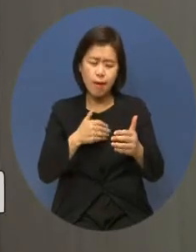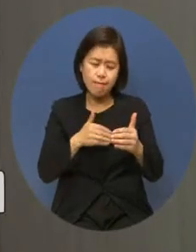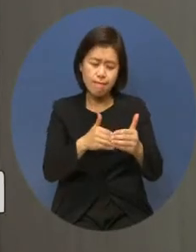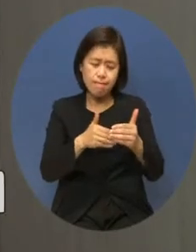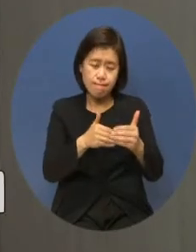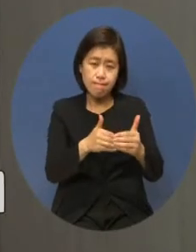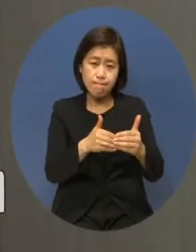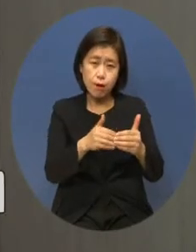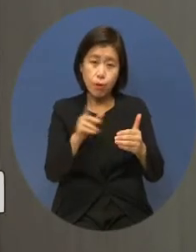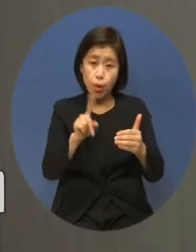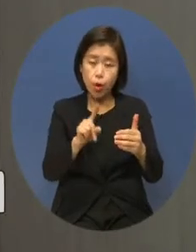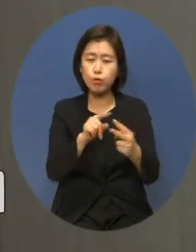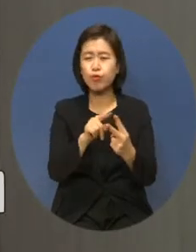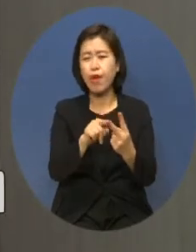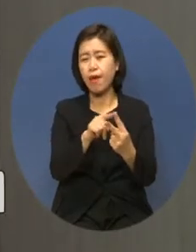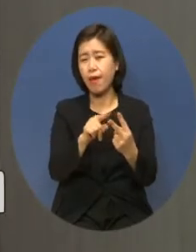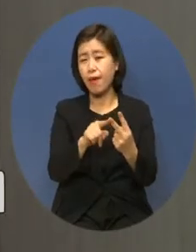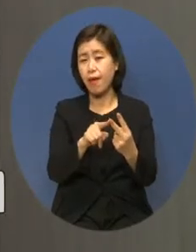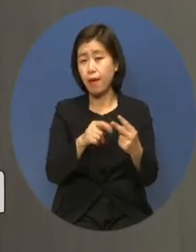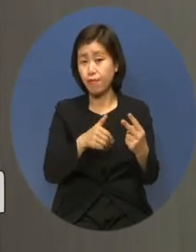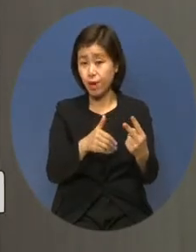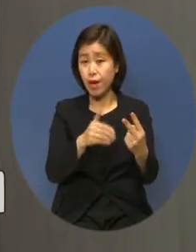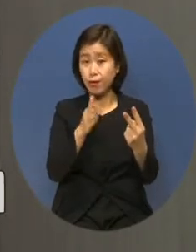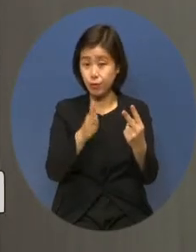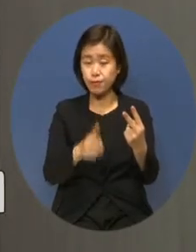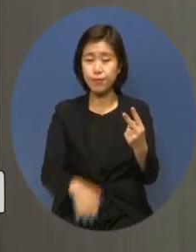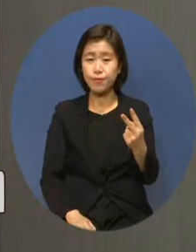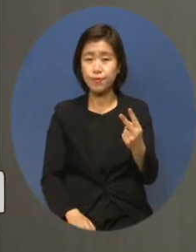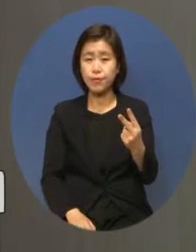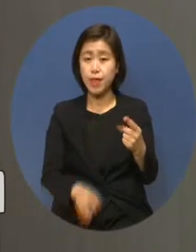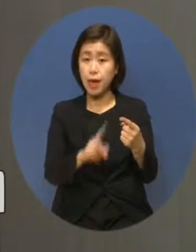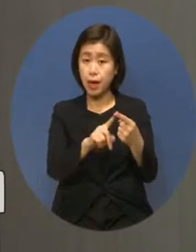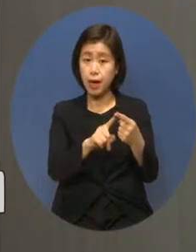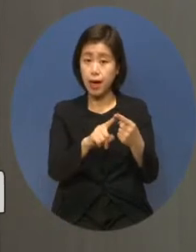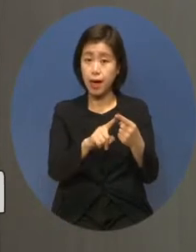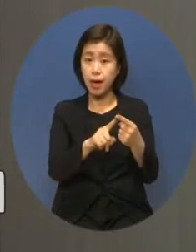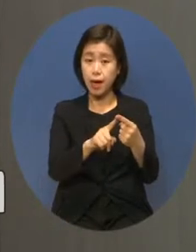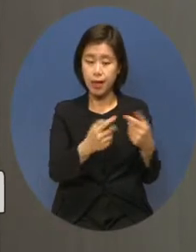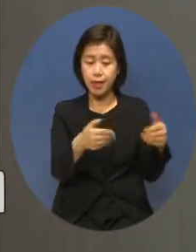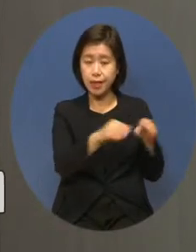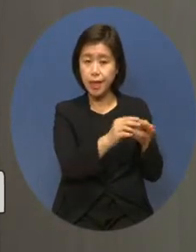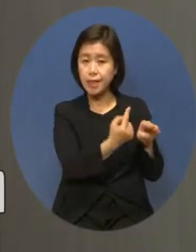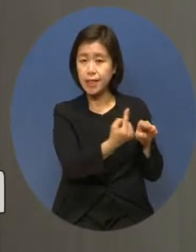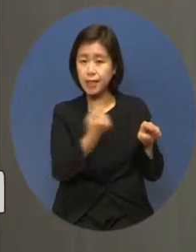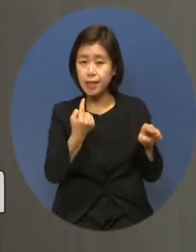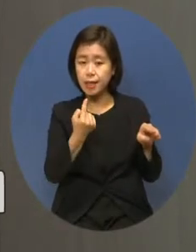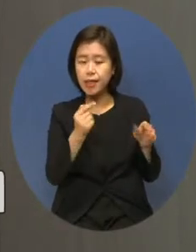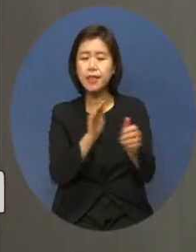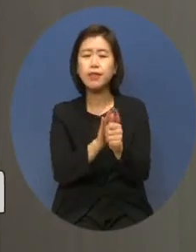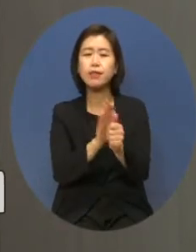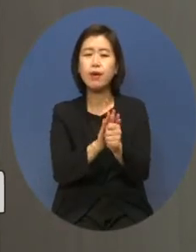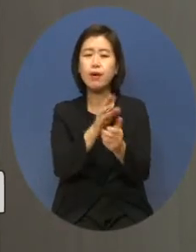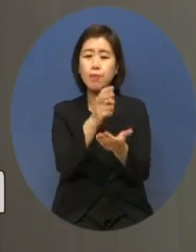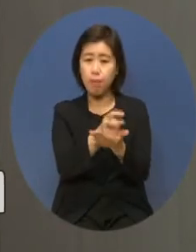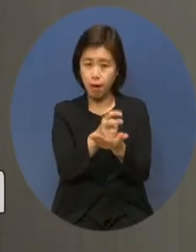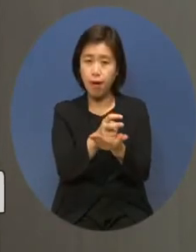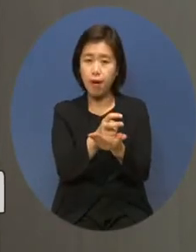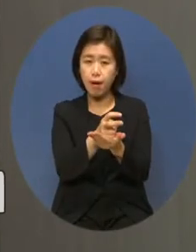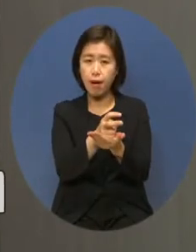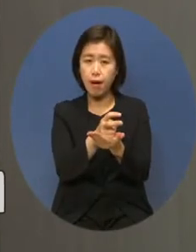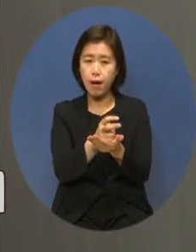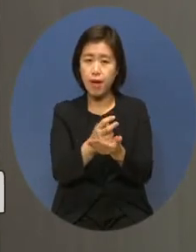개가 지금 올라와 있는데. 어떤 건가요? 네, 하나는 탈시설 지원법이라는 게 있고, 이 법은 더불어민주당의